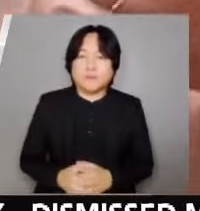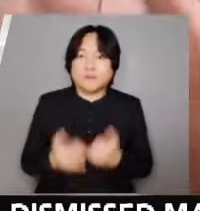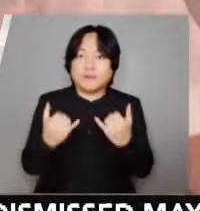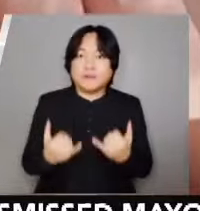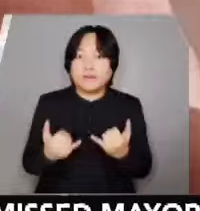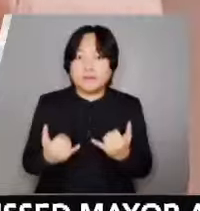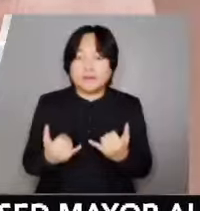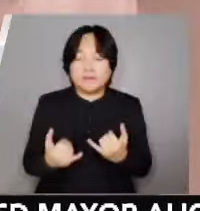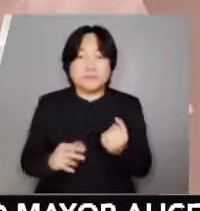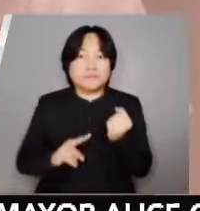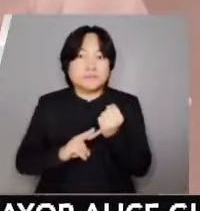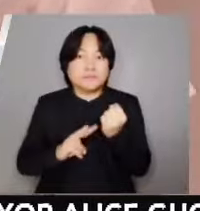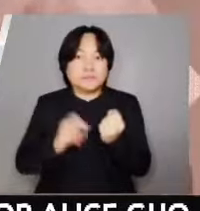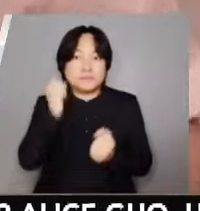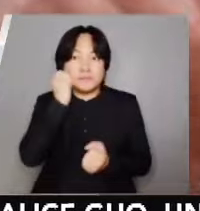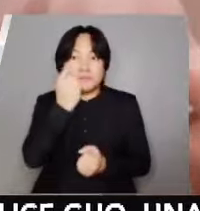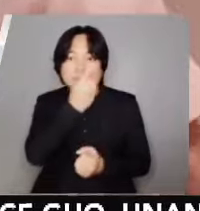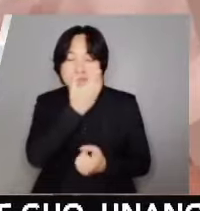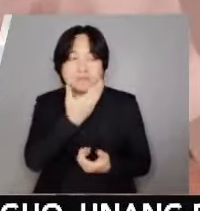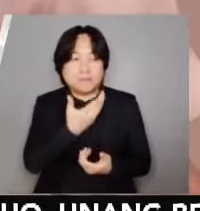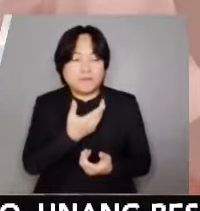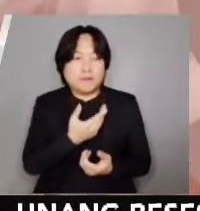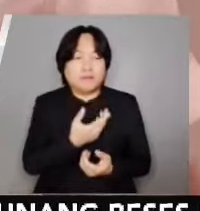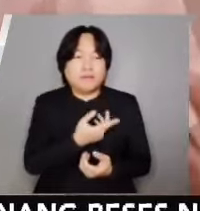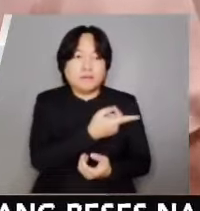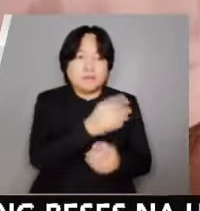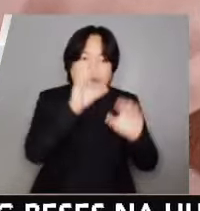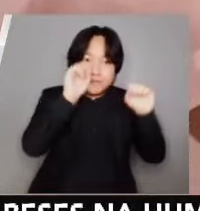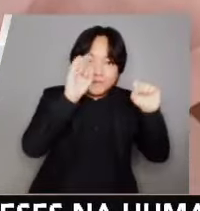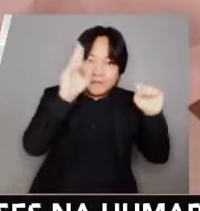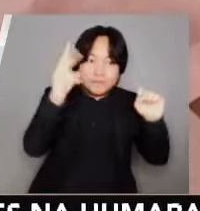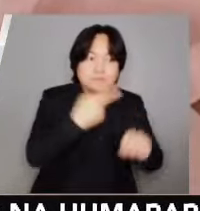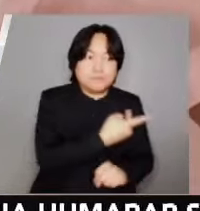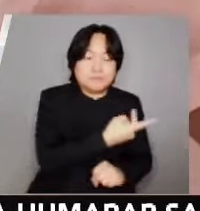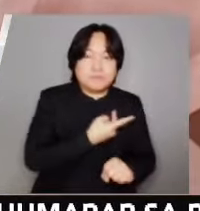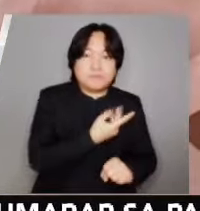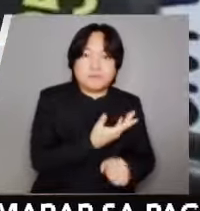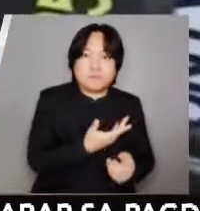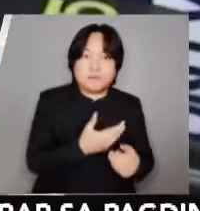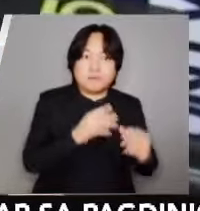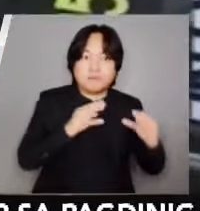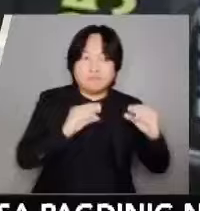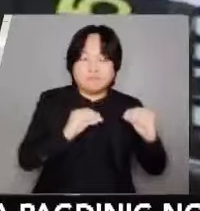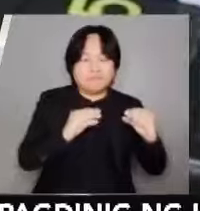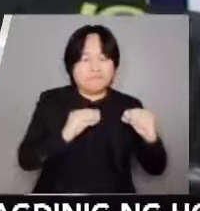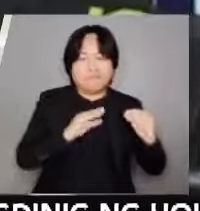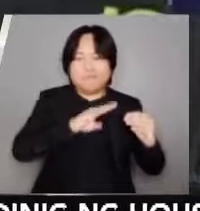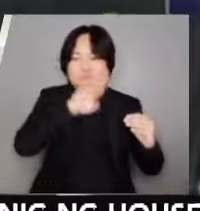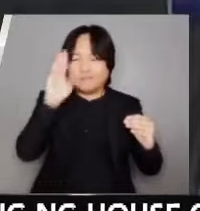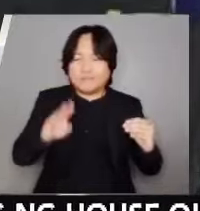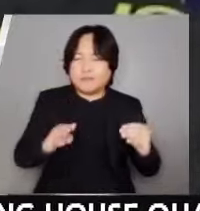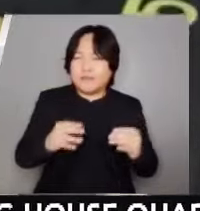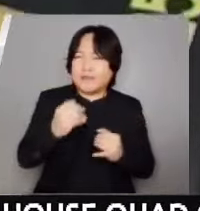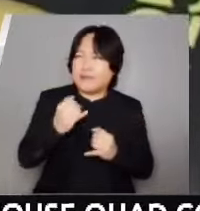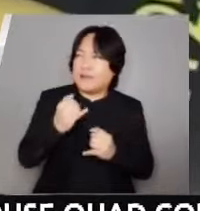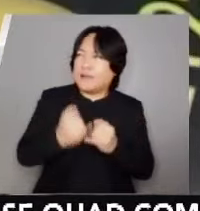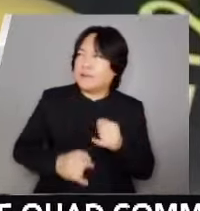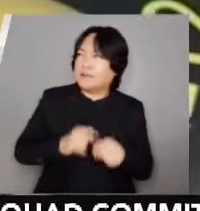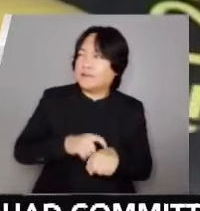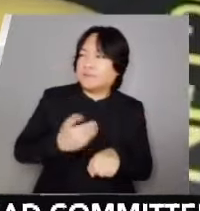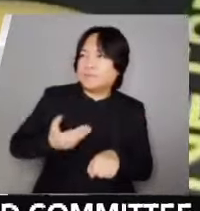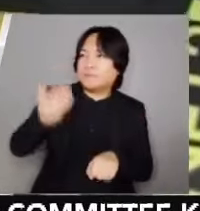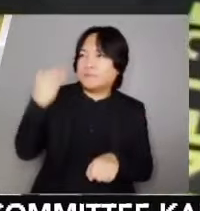Marcos. Huli raw sila nagkausap noon pang nagbitaw siya bilang Education Secretary. Wala. Hindi naman kasi kami